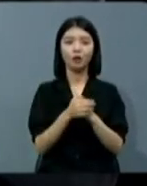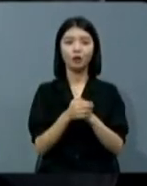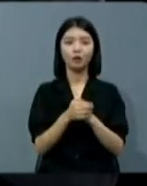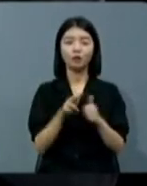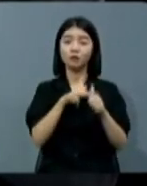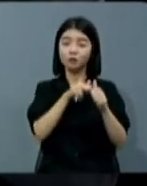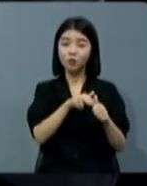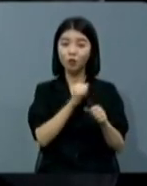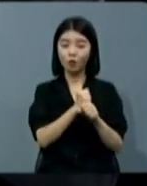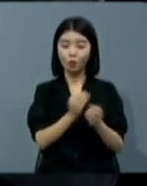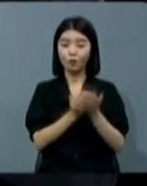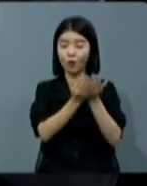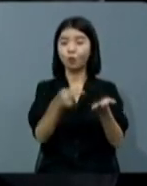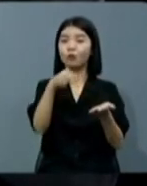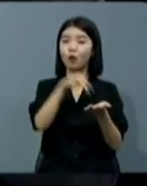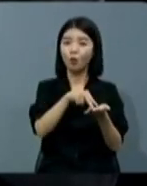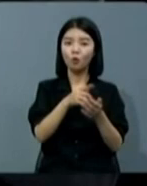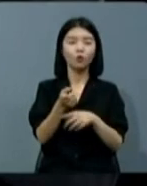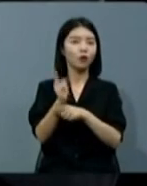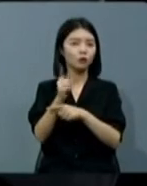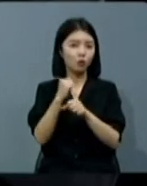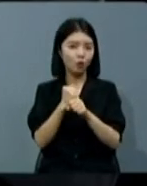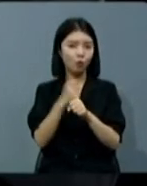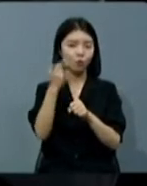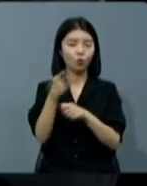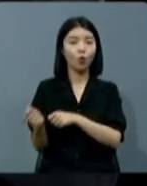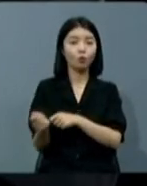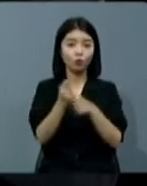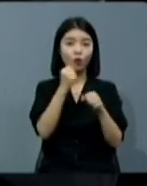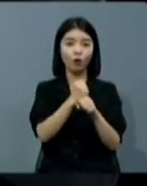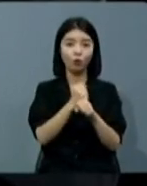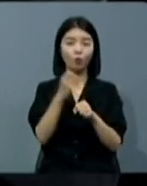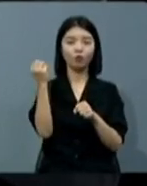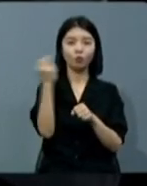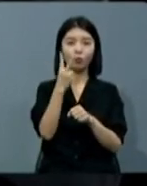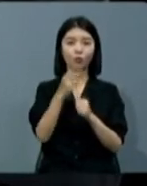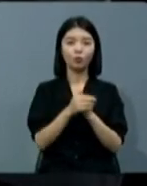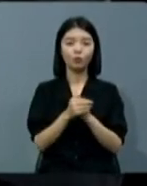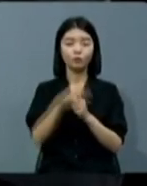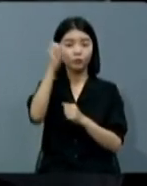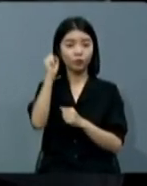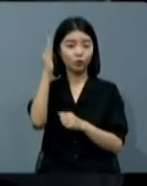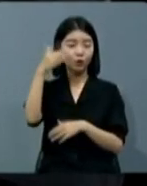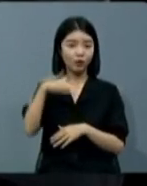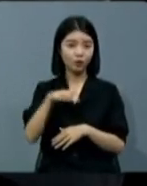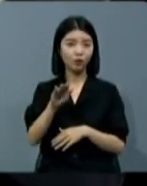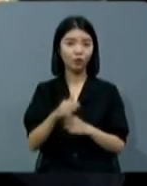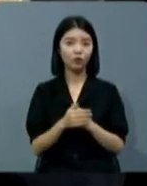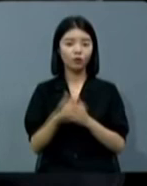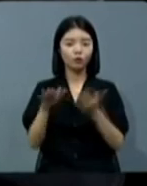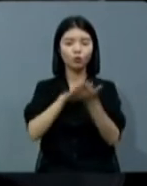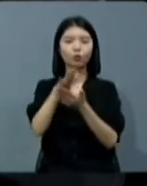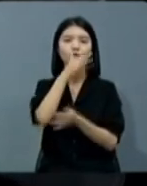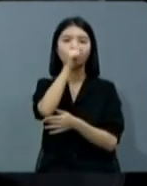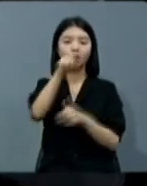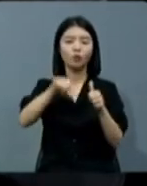승마도 하고 요트도 타고 낚시도 하고 골프도 치고 또 카지노 가서 놀 수 있는